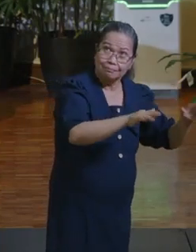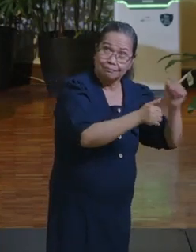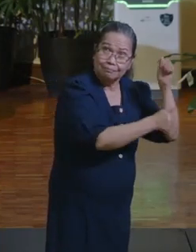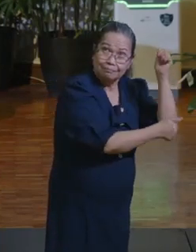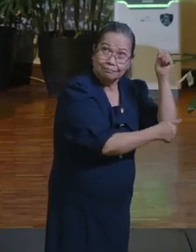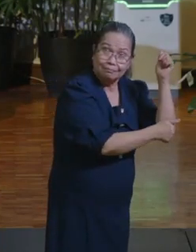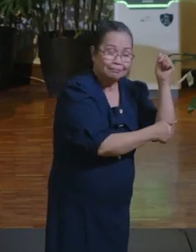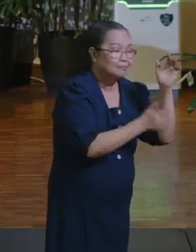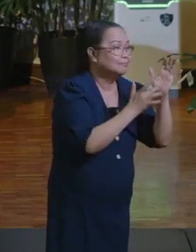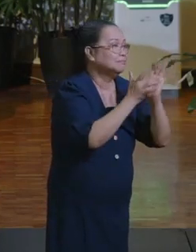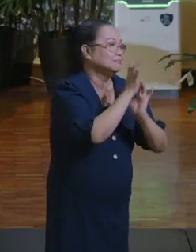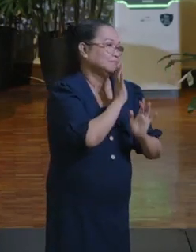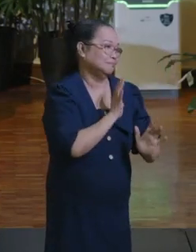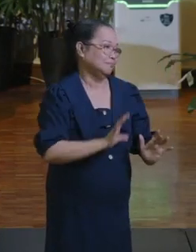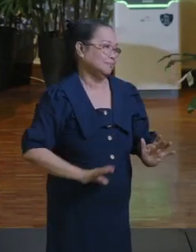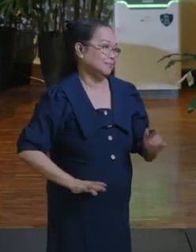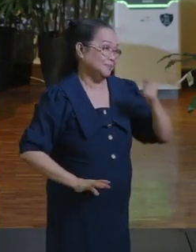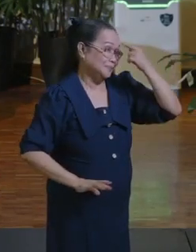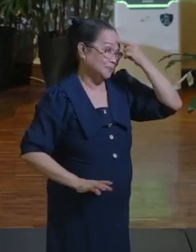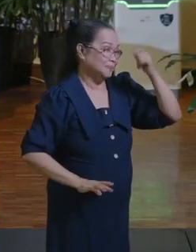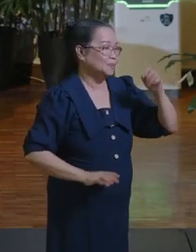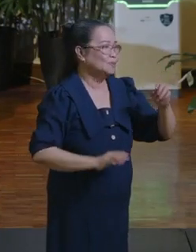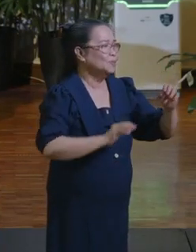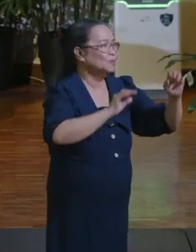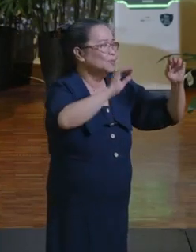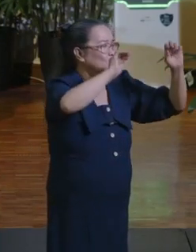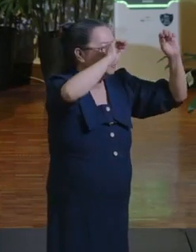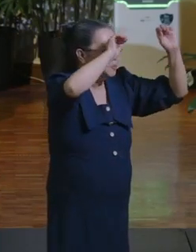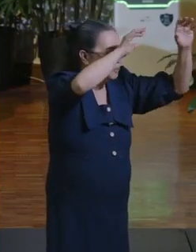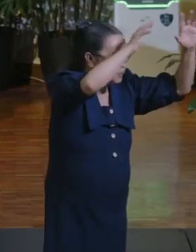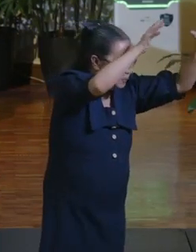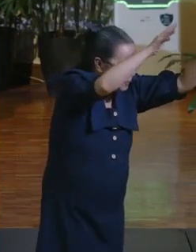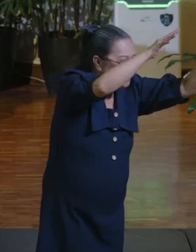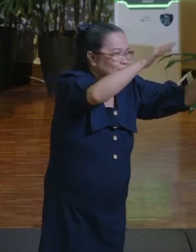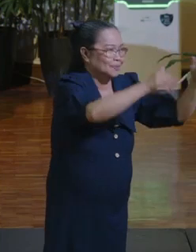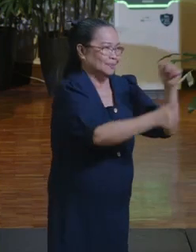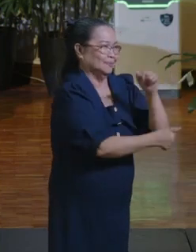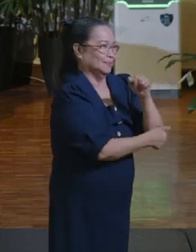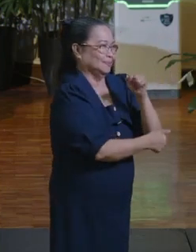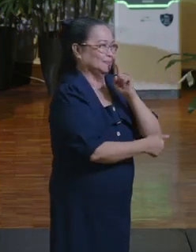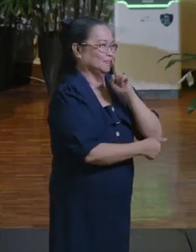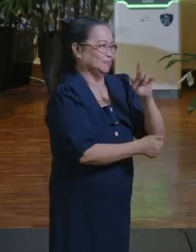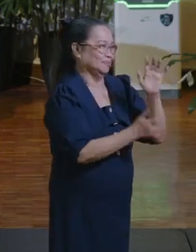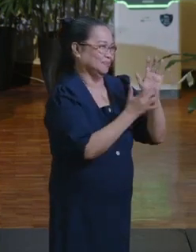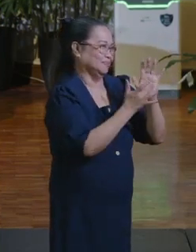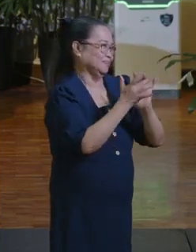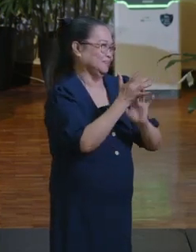Abraham. Mapupunta kay Kristo Jesus. Paano tayo